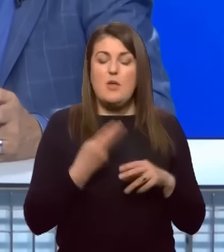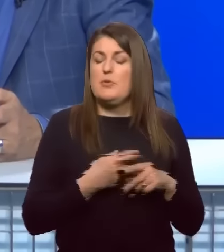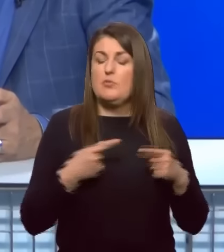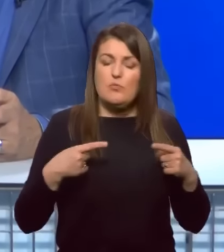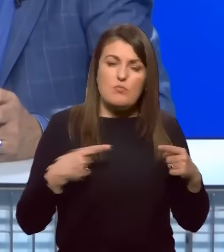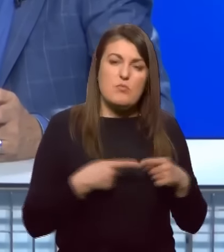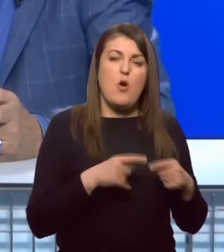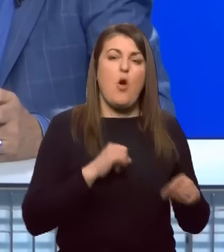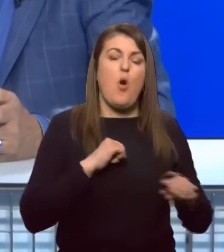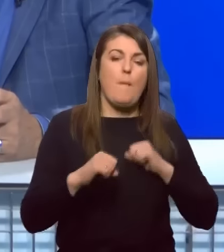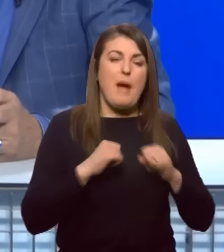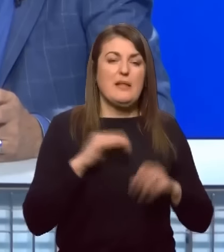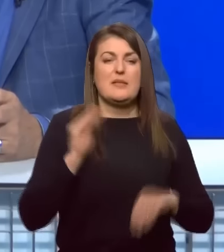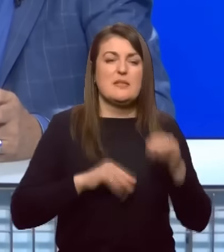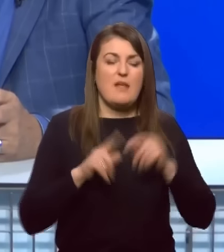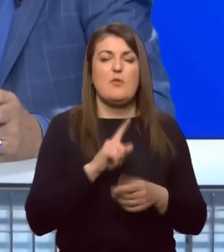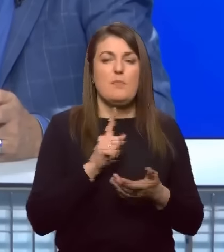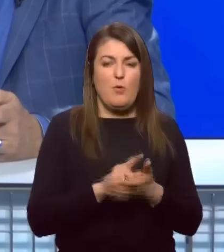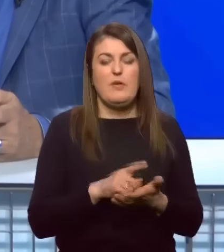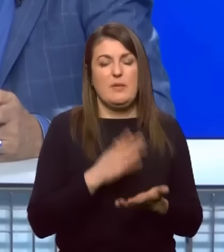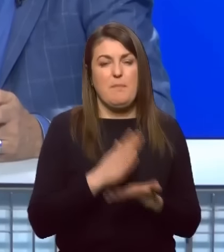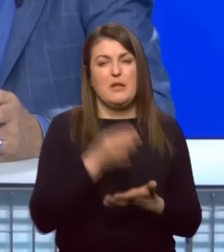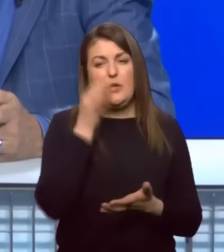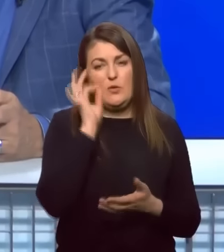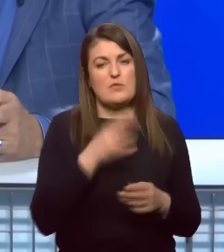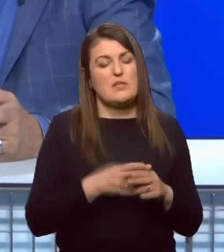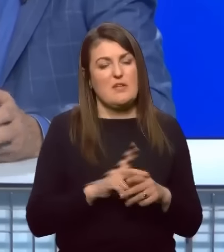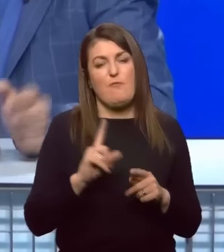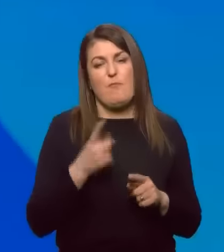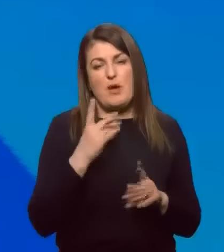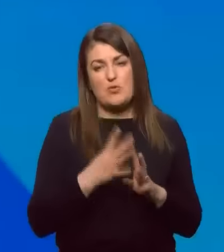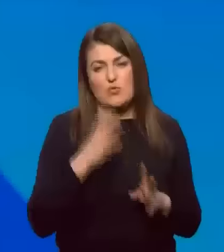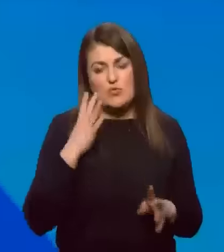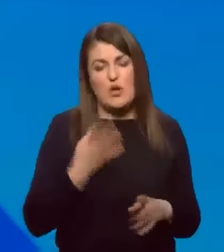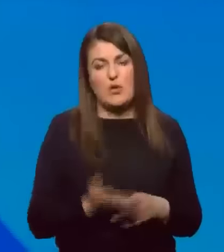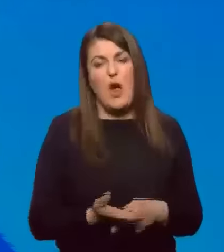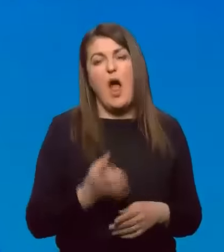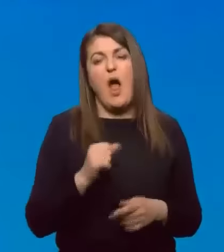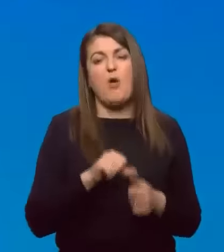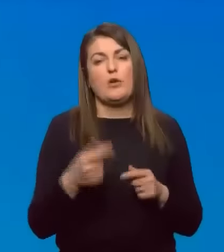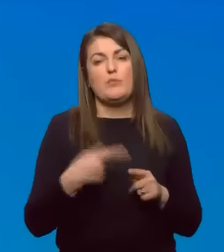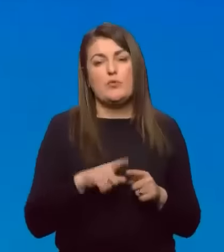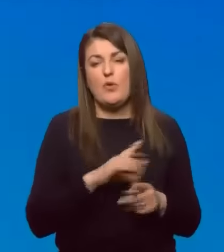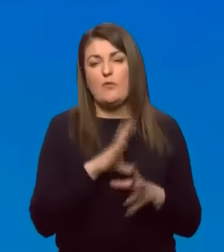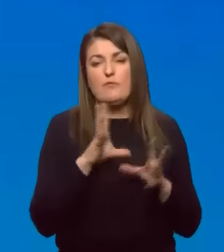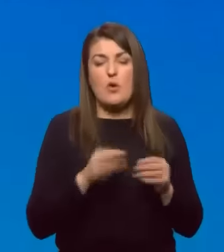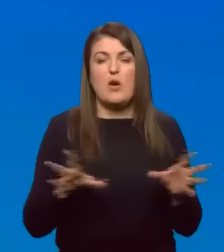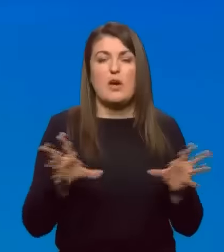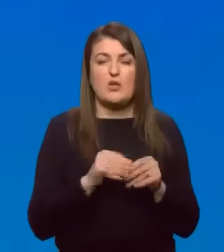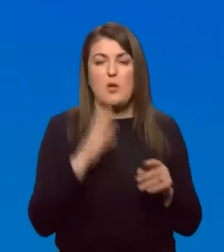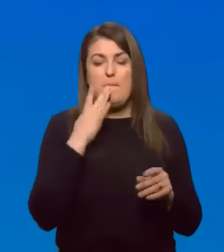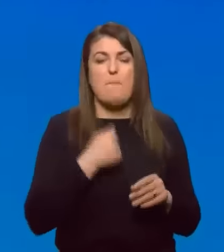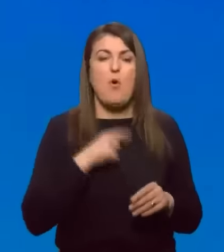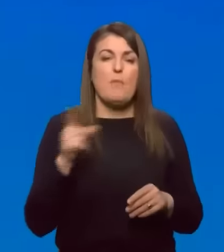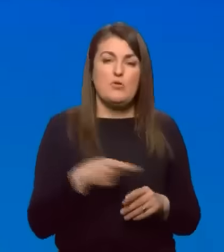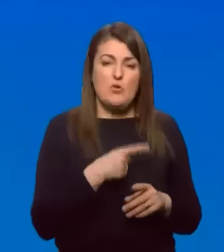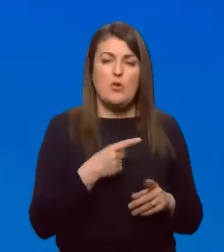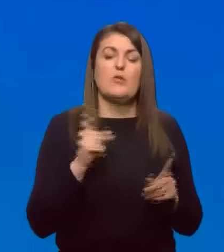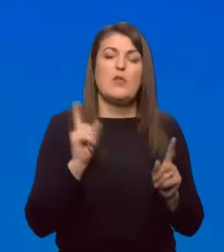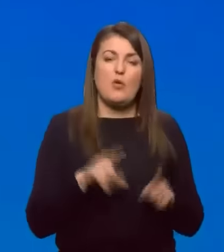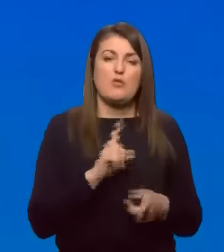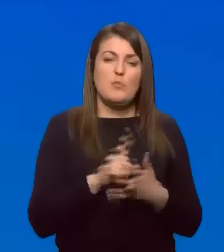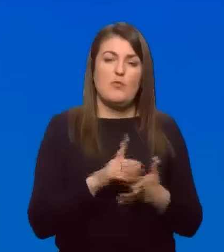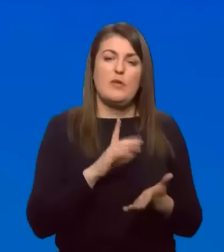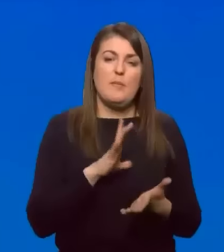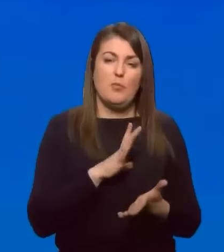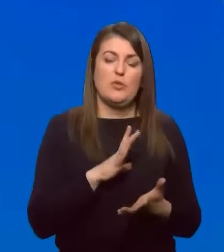безумовно, командний склад, він повинен мати досвід. Це в першу чергу. Окрім всього іншого, разом з мобілізованими в підрозділах також